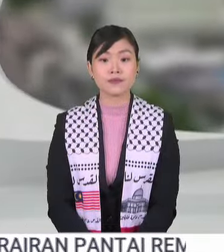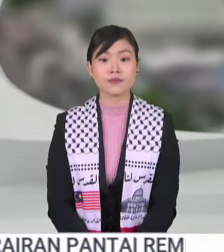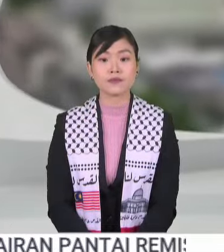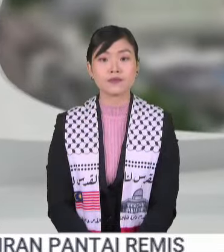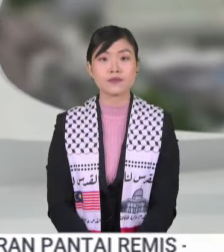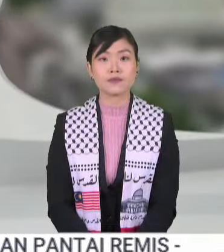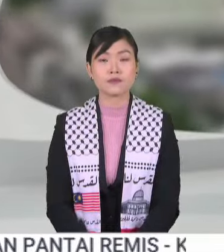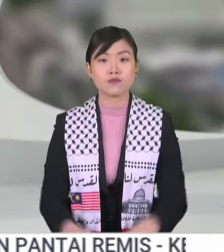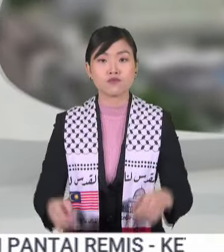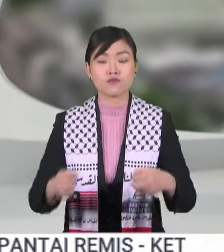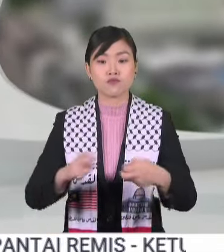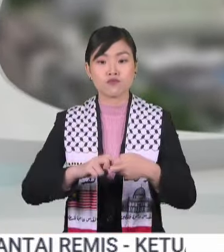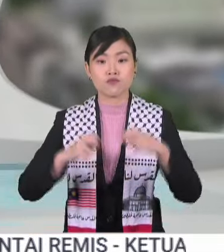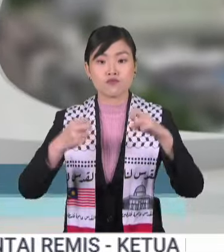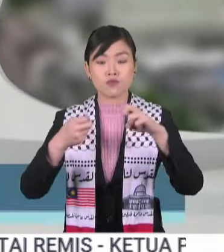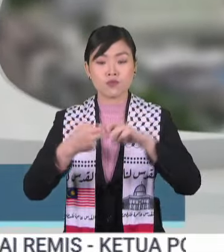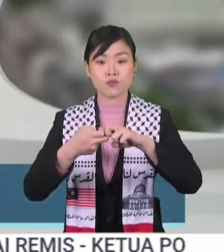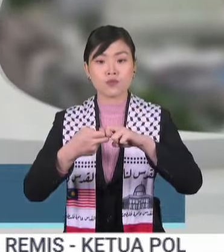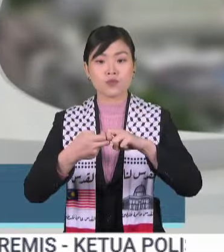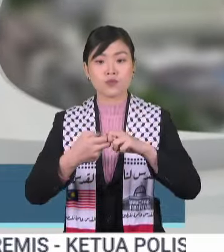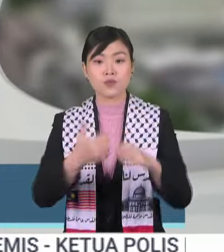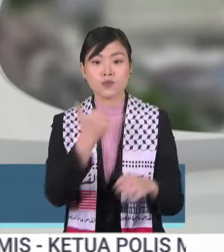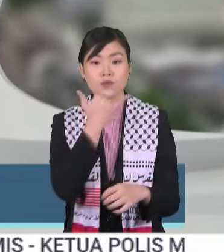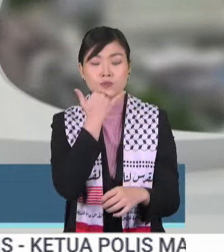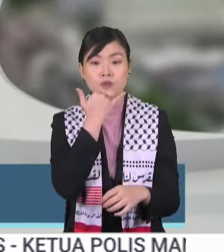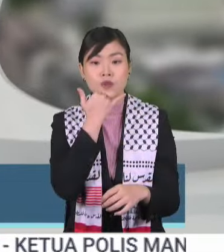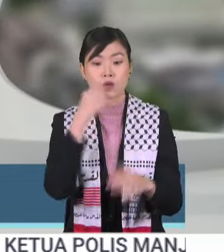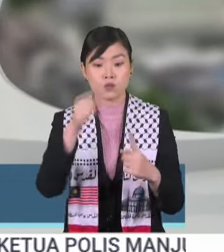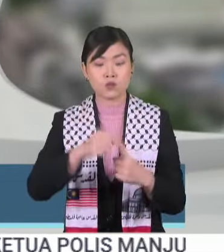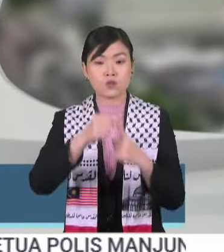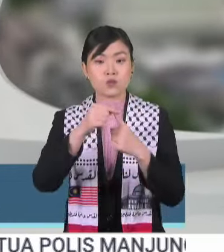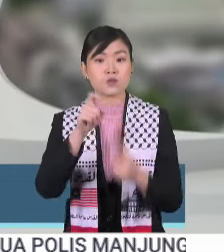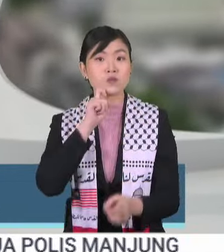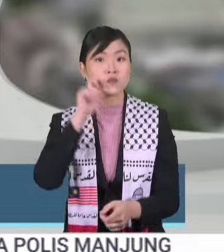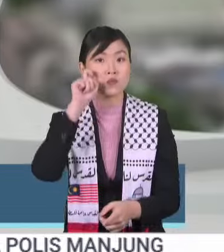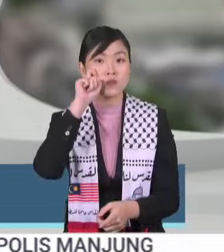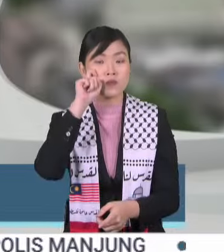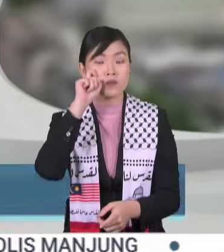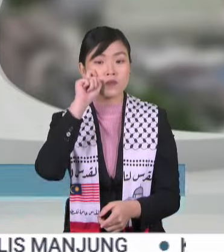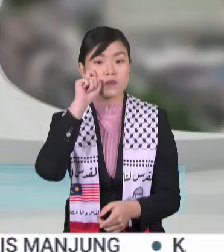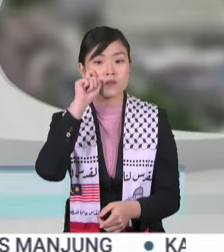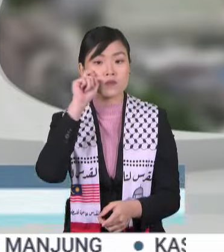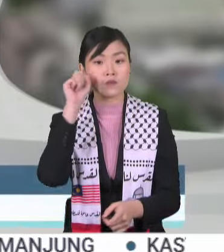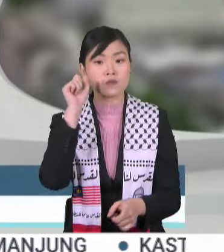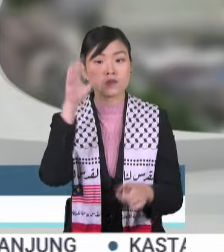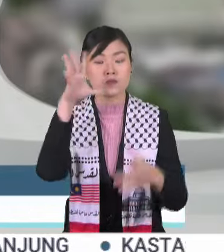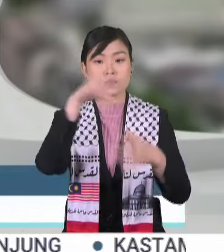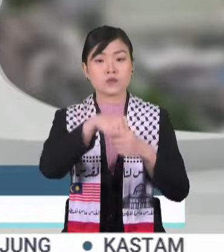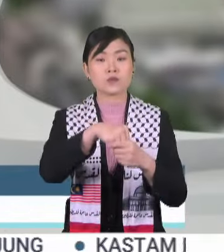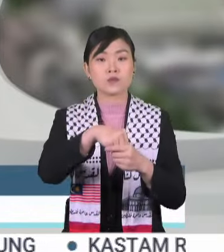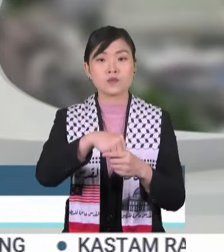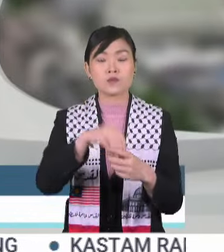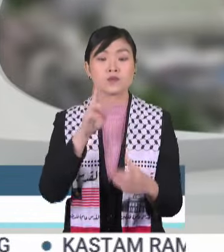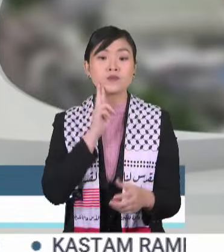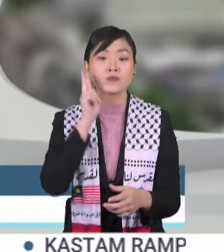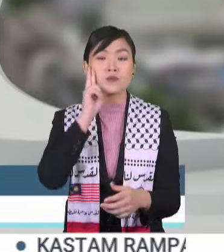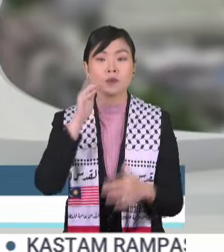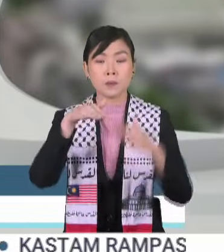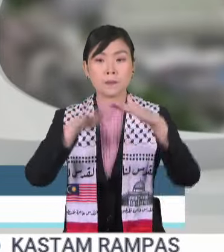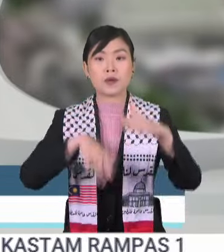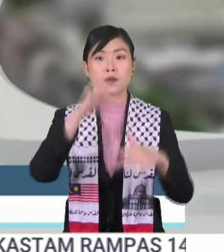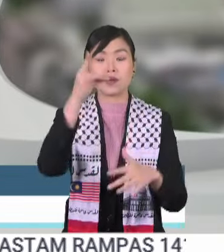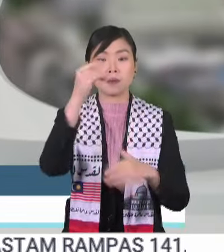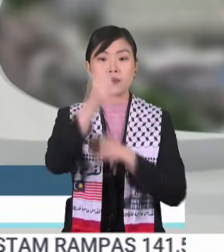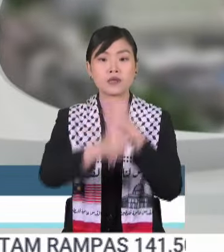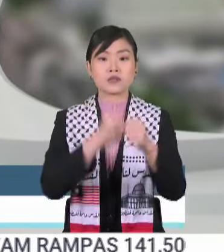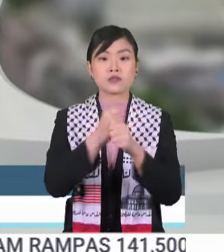kes salah laku jenayah terutama isu seksual dan Bul melibatkan remaja bawah umur itu itu antara